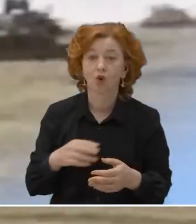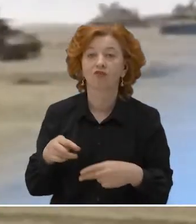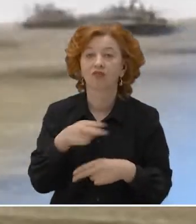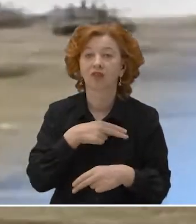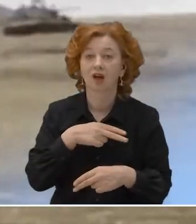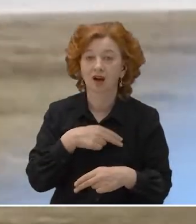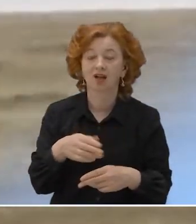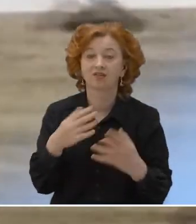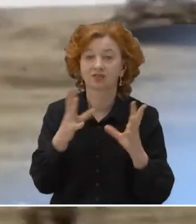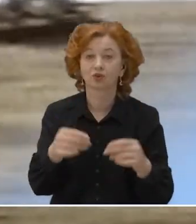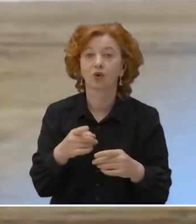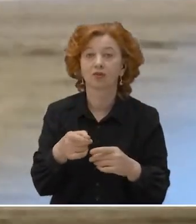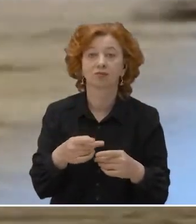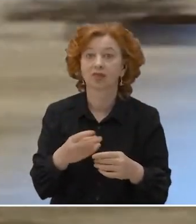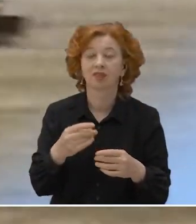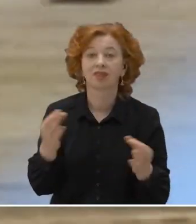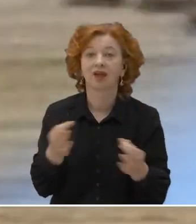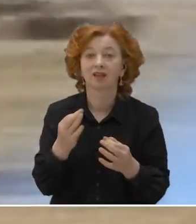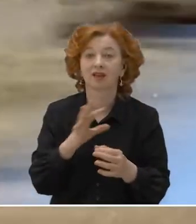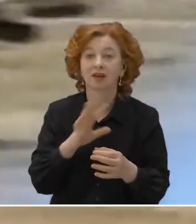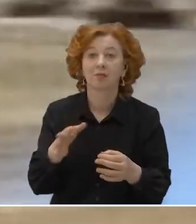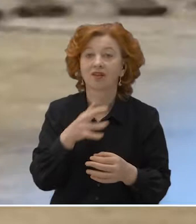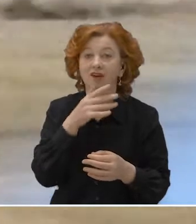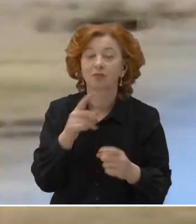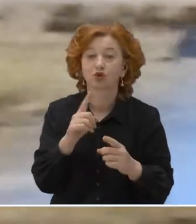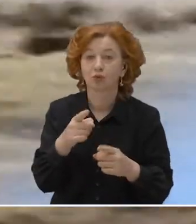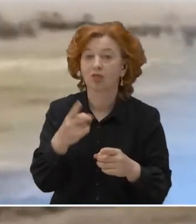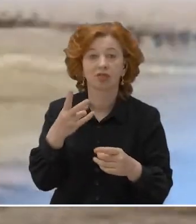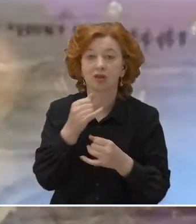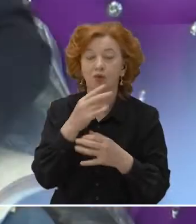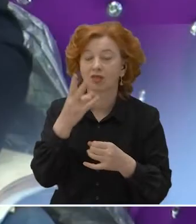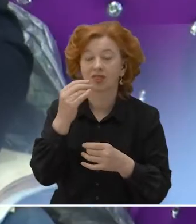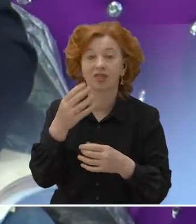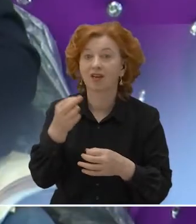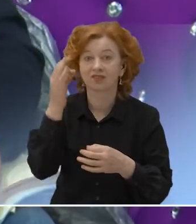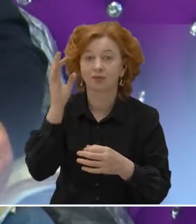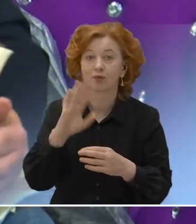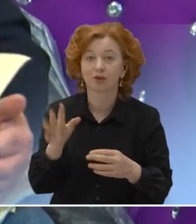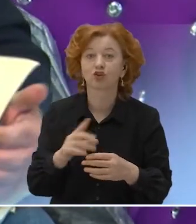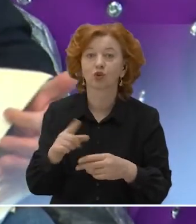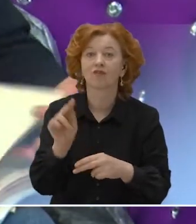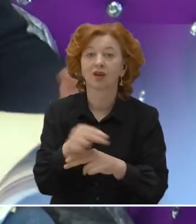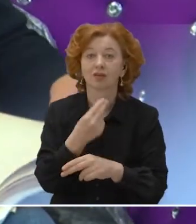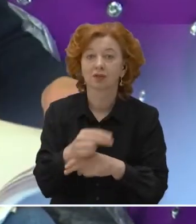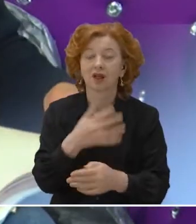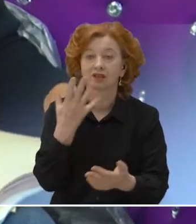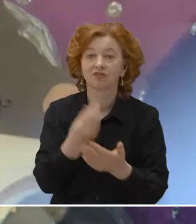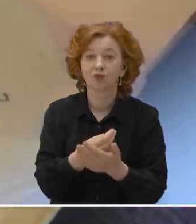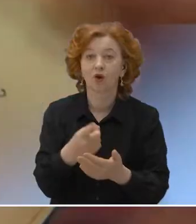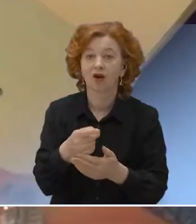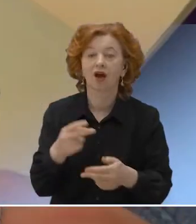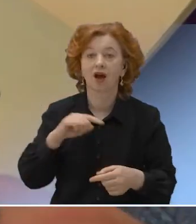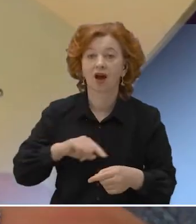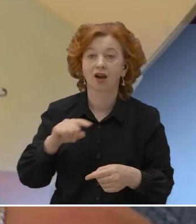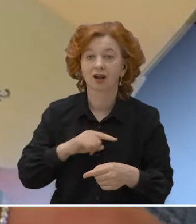наград. Не было ни дня, когда отец не вспоминал о фронтовом времени, рассказывает Юрий Иванович. Именно благодаря отцу он воспитал свой характер.